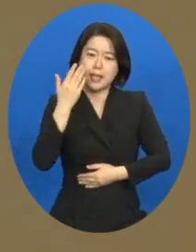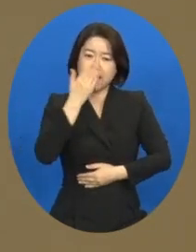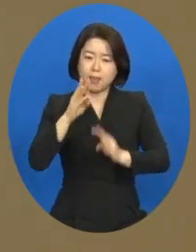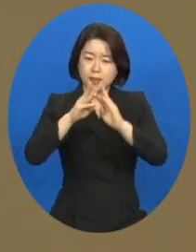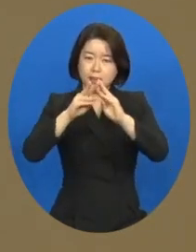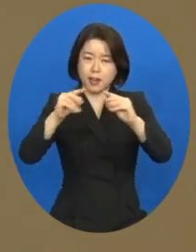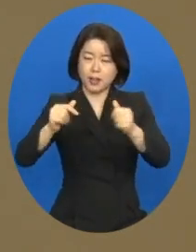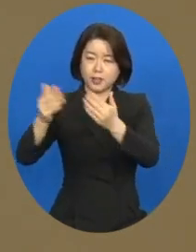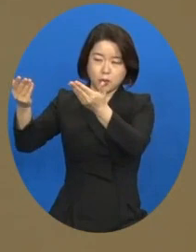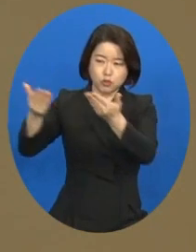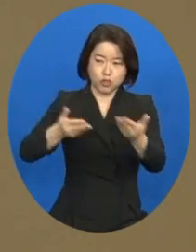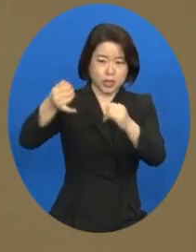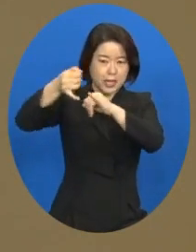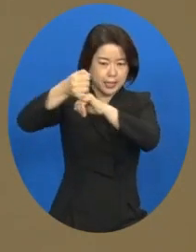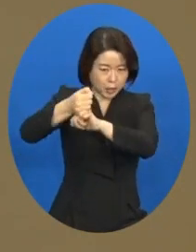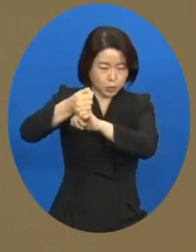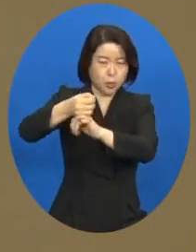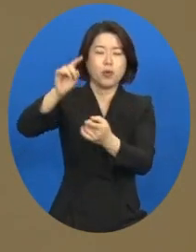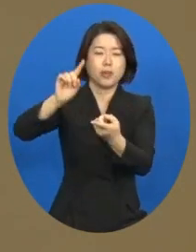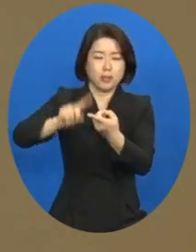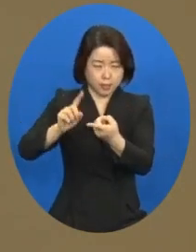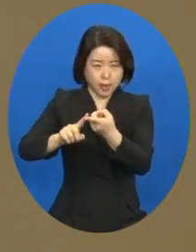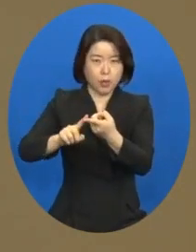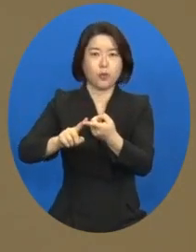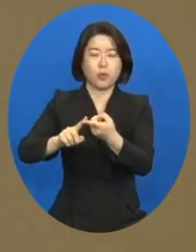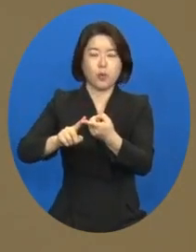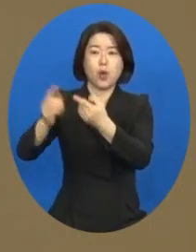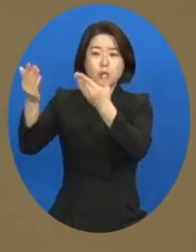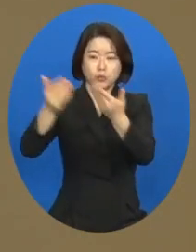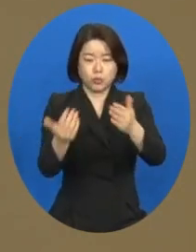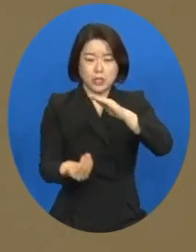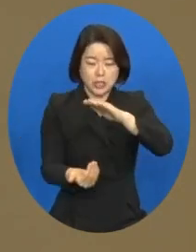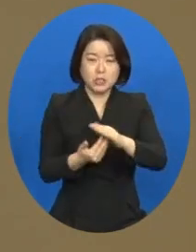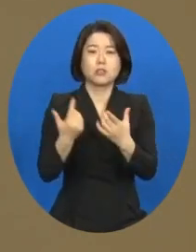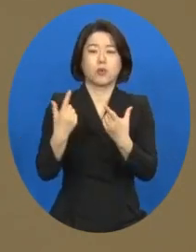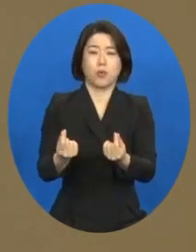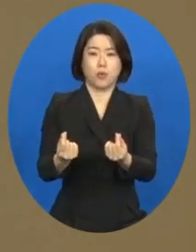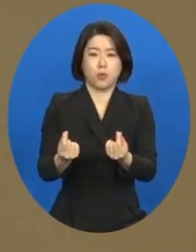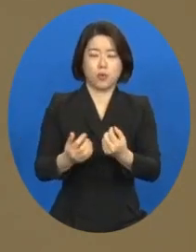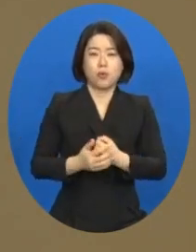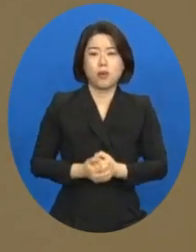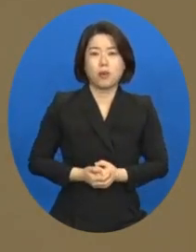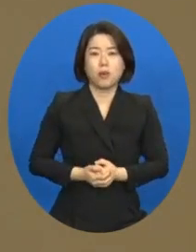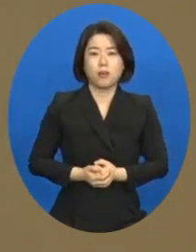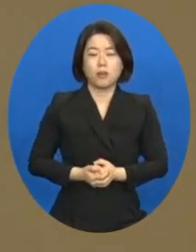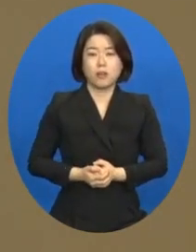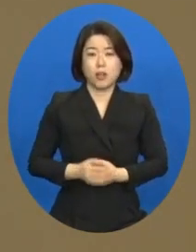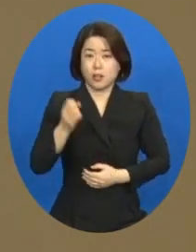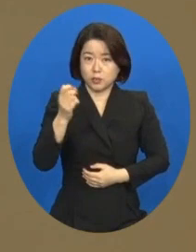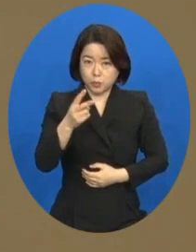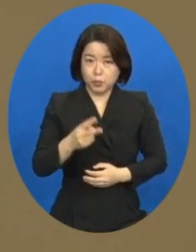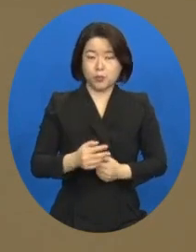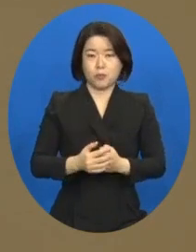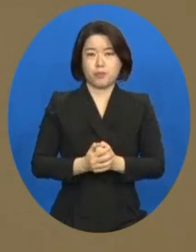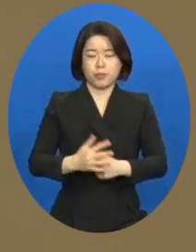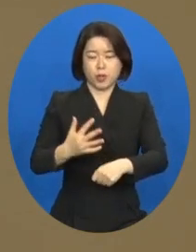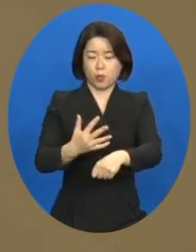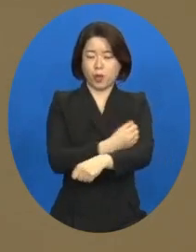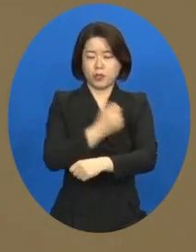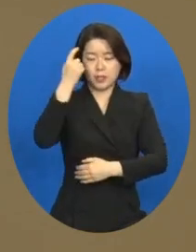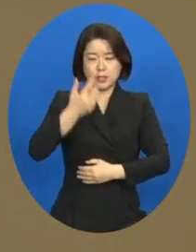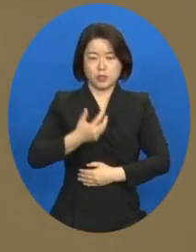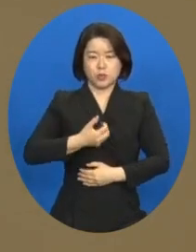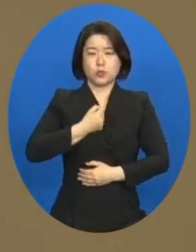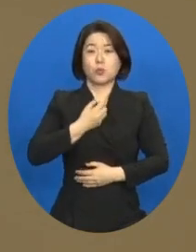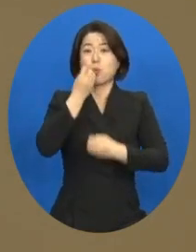땅을 주시겠다고 약속하신 대로 주신 것이다. 그러면서 굉장히 충격적인